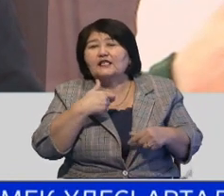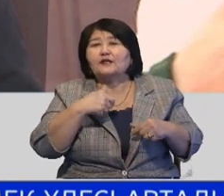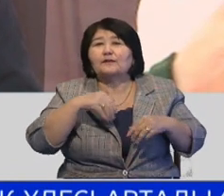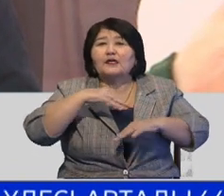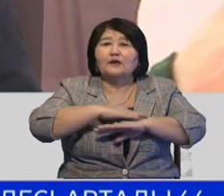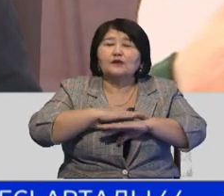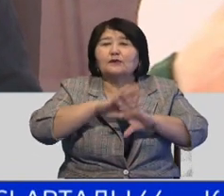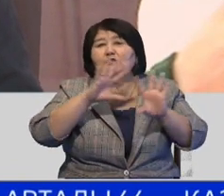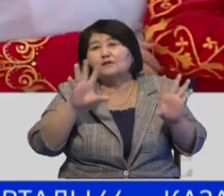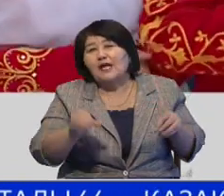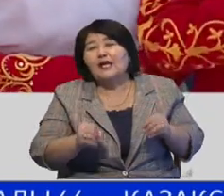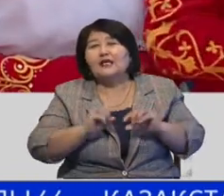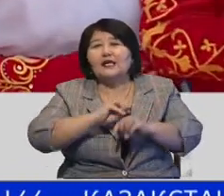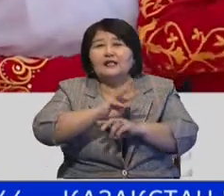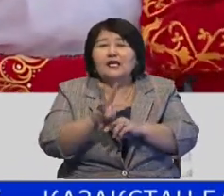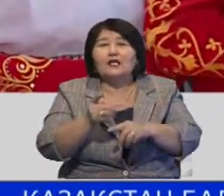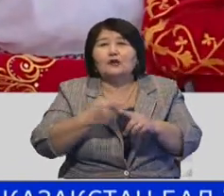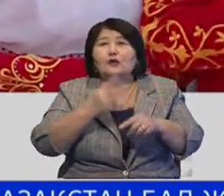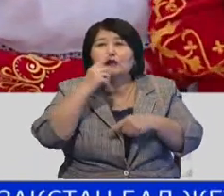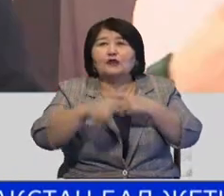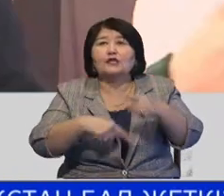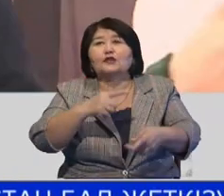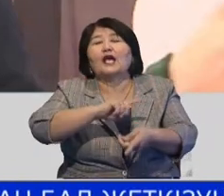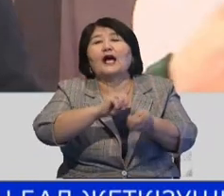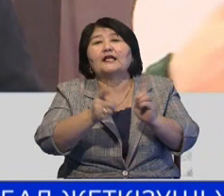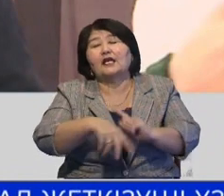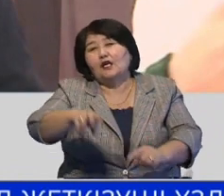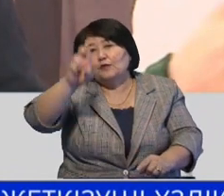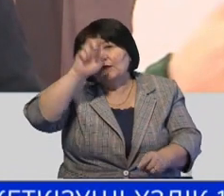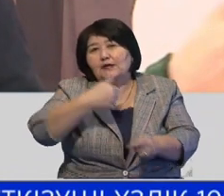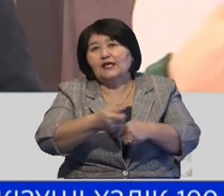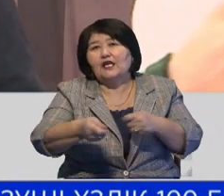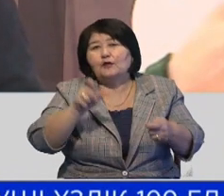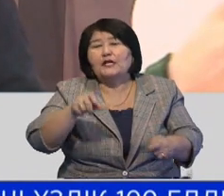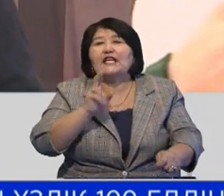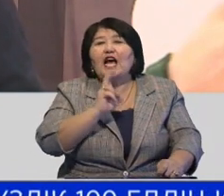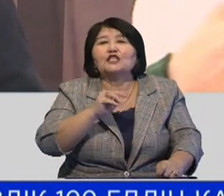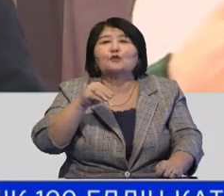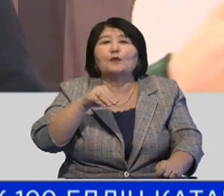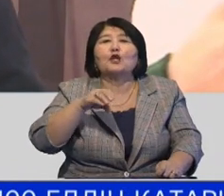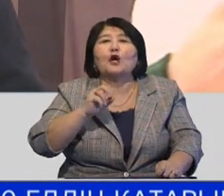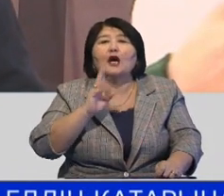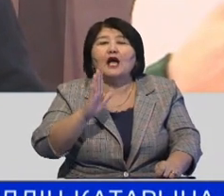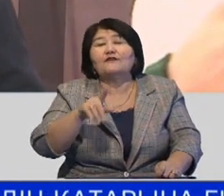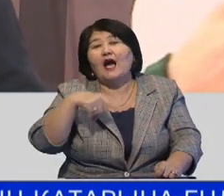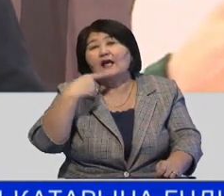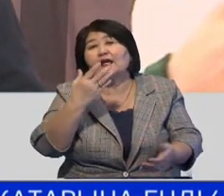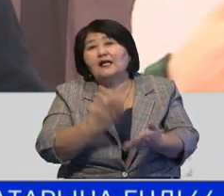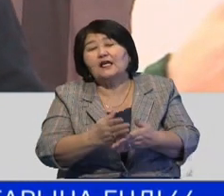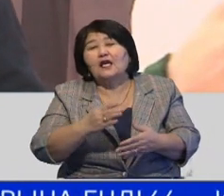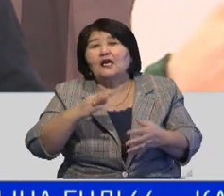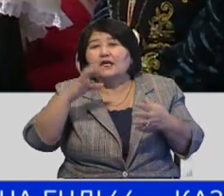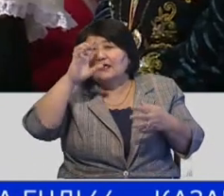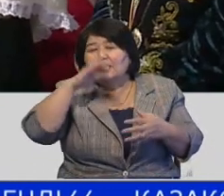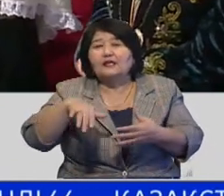ғұрпымыз жан-жақты дәріптеледі және ол дәстүрге айналады. Мемлекет басшысы Қасым-Жомарт Кемелұлы айтқандай, елдік